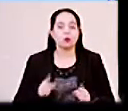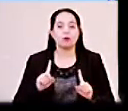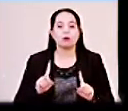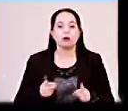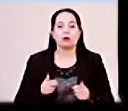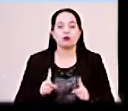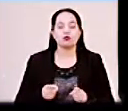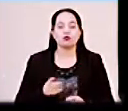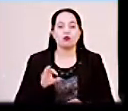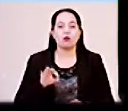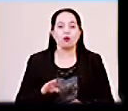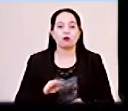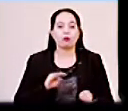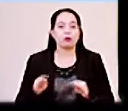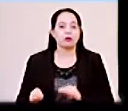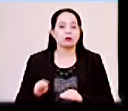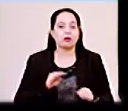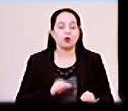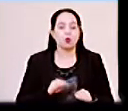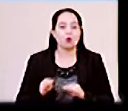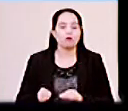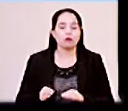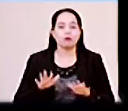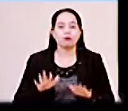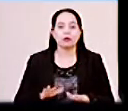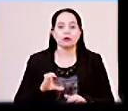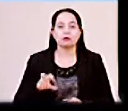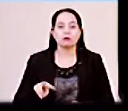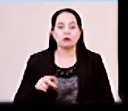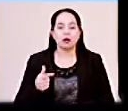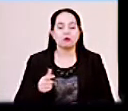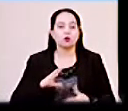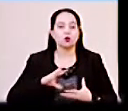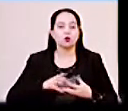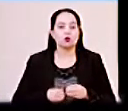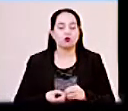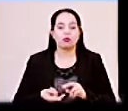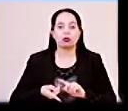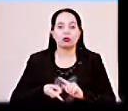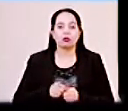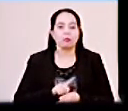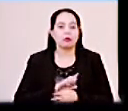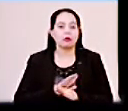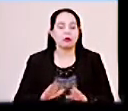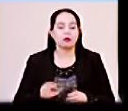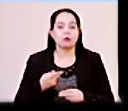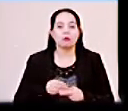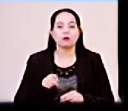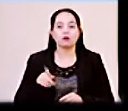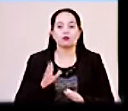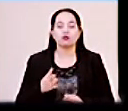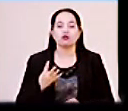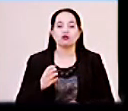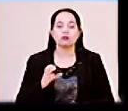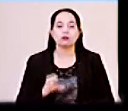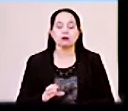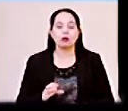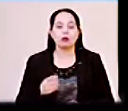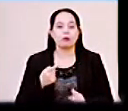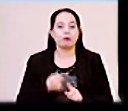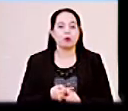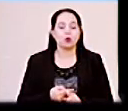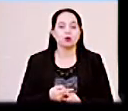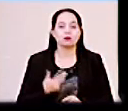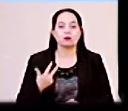потому что от перестановки мест слагаемых сумма не меняется. Поэтому здесь будет 4c